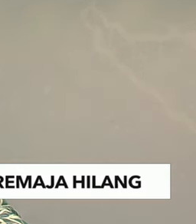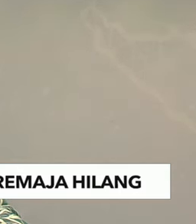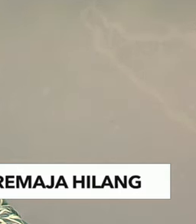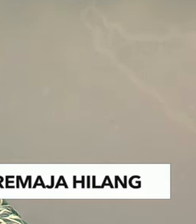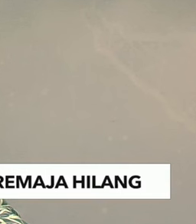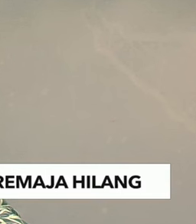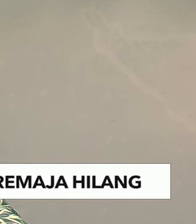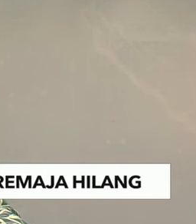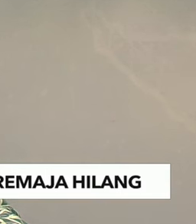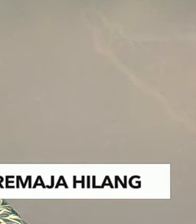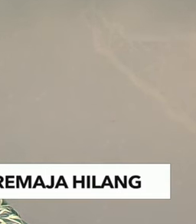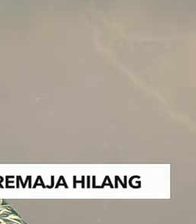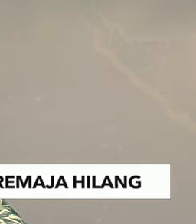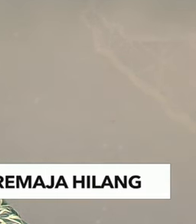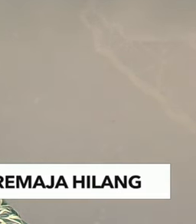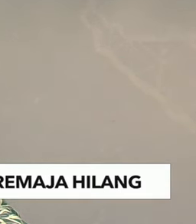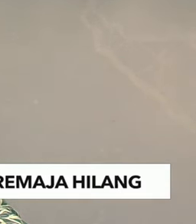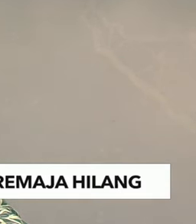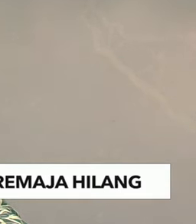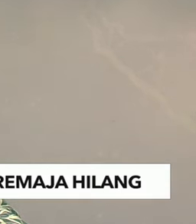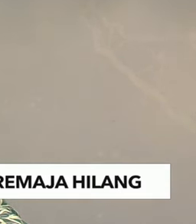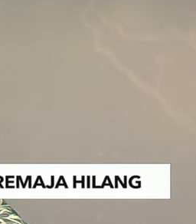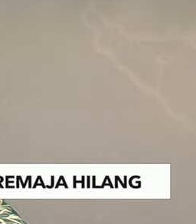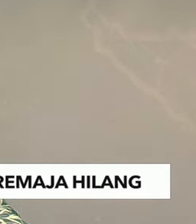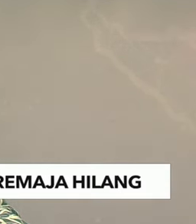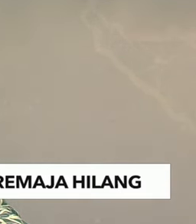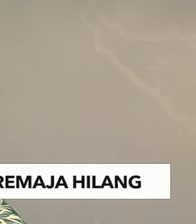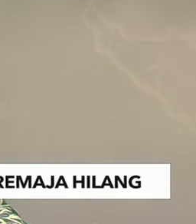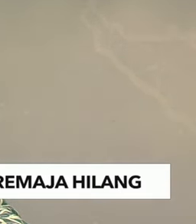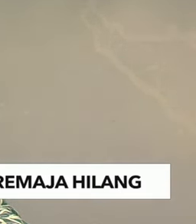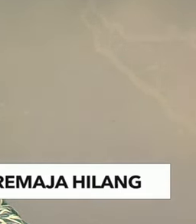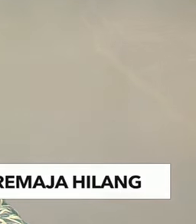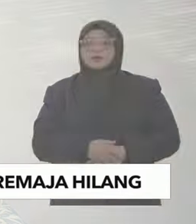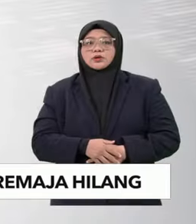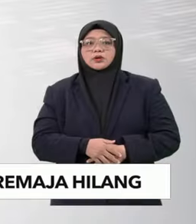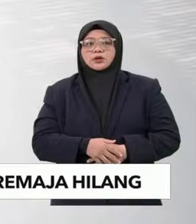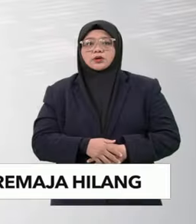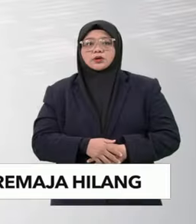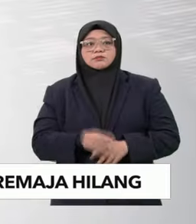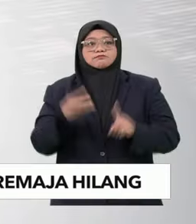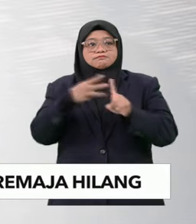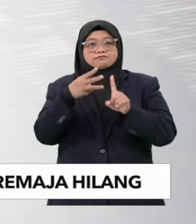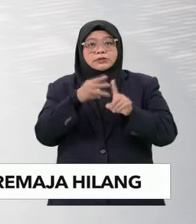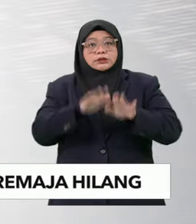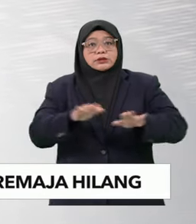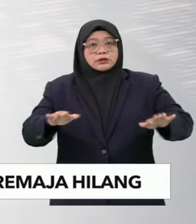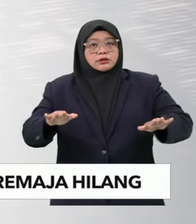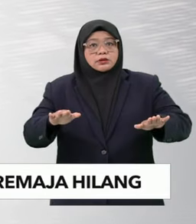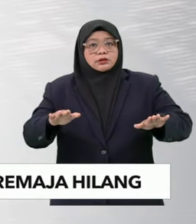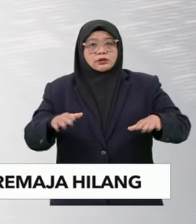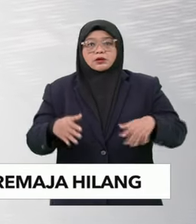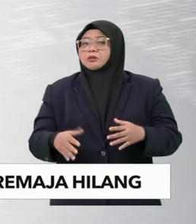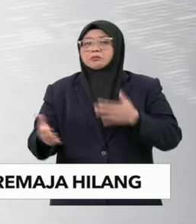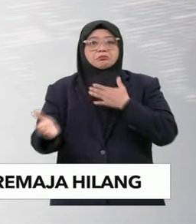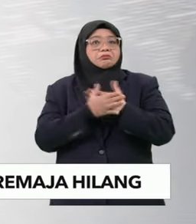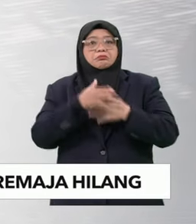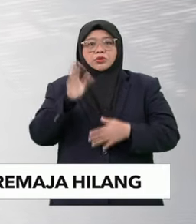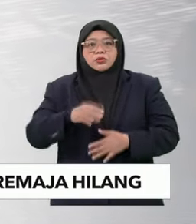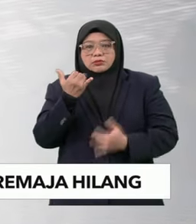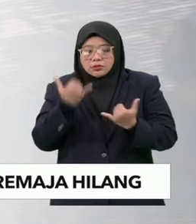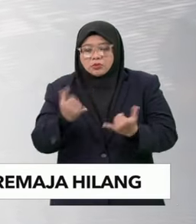keluarga dan beberapa Rakan Siti dia batrish katanya kepada bernama kanak-kanak itu belum lagi ditemukan dan pencarian